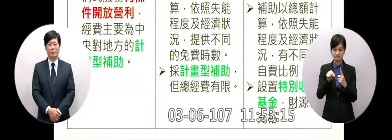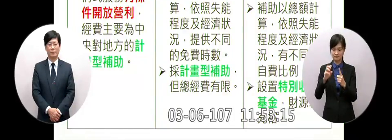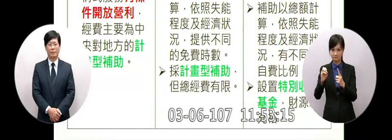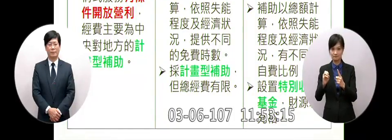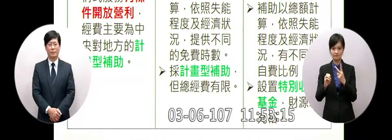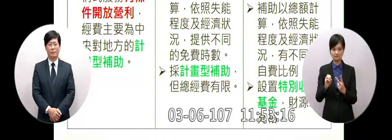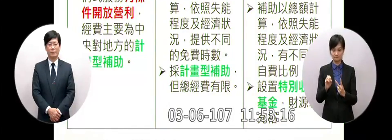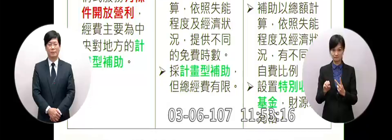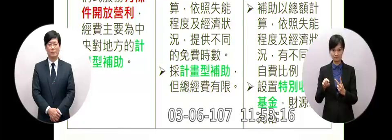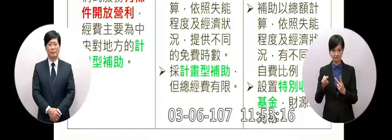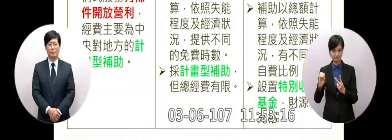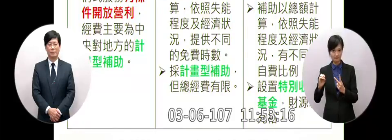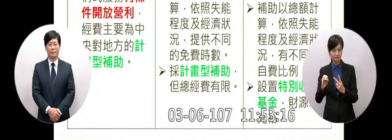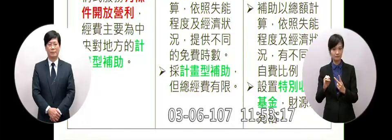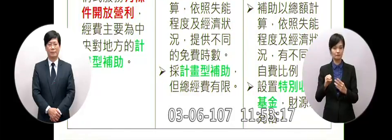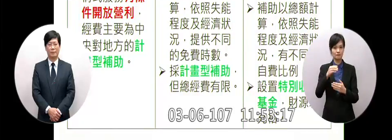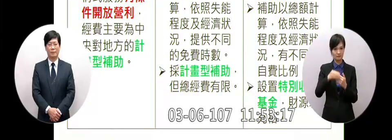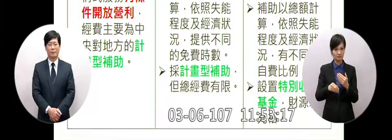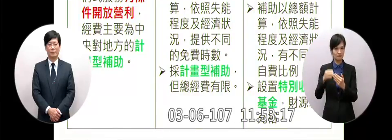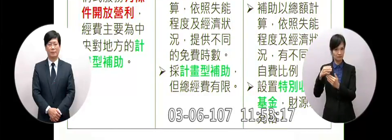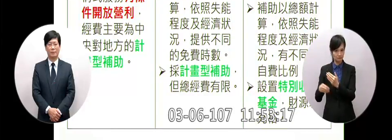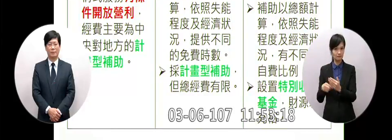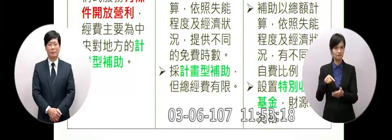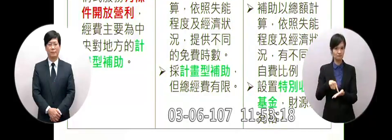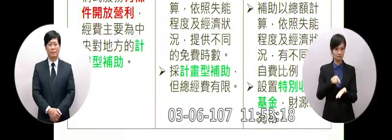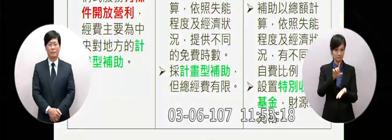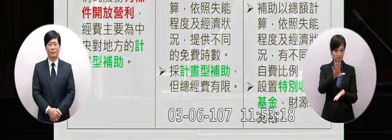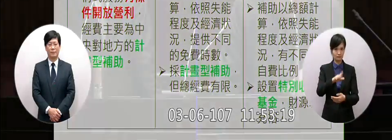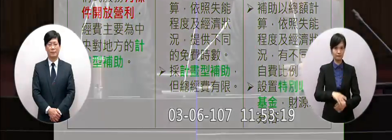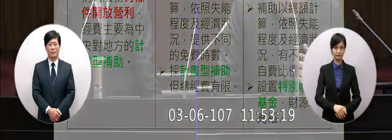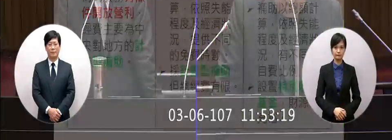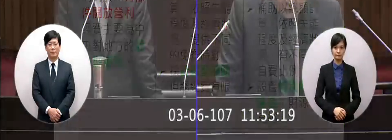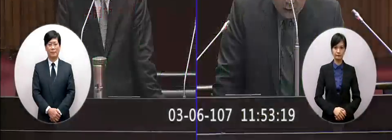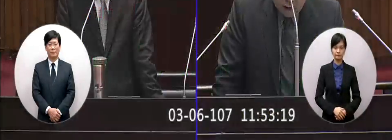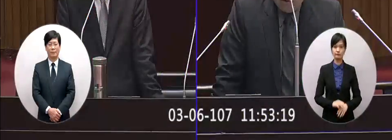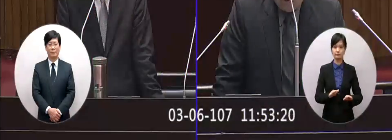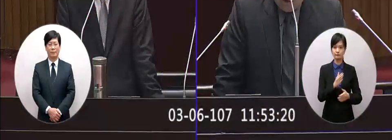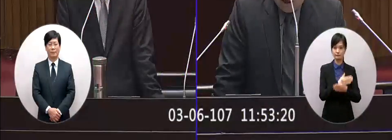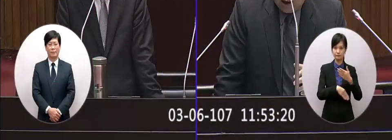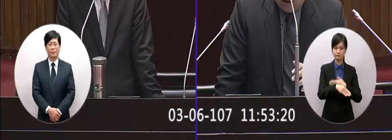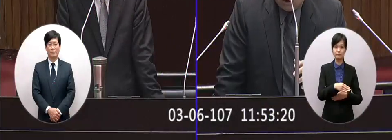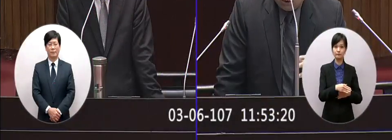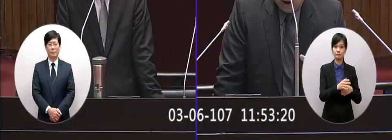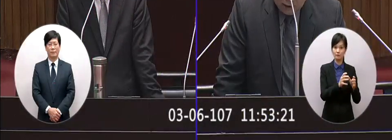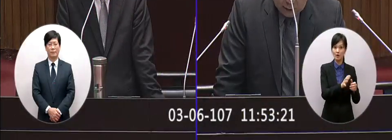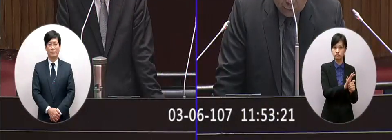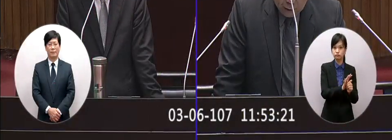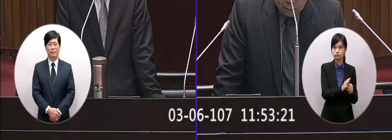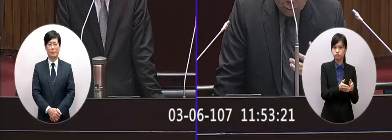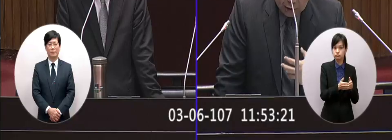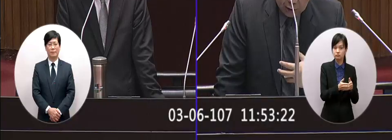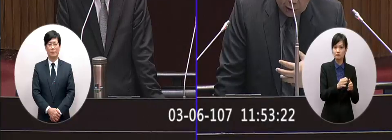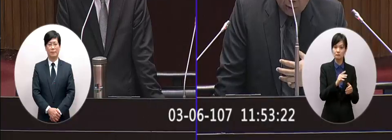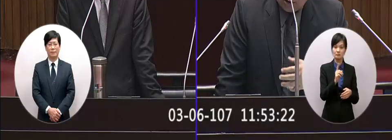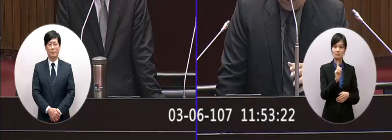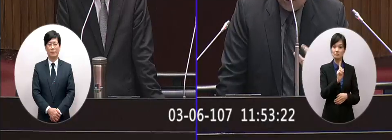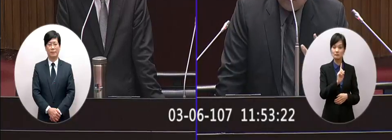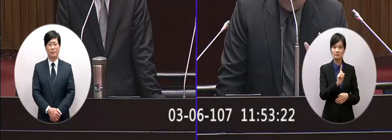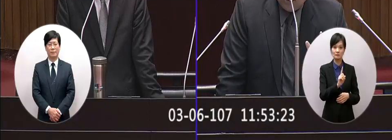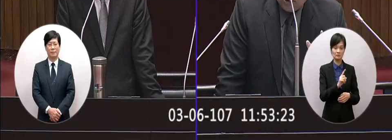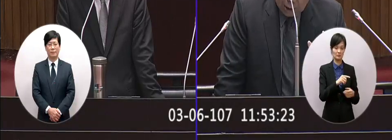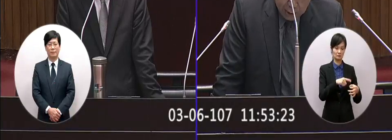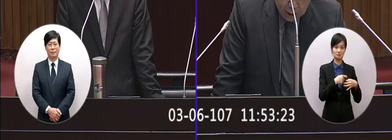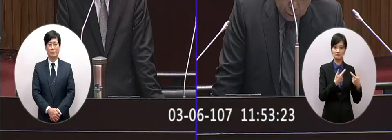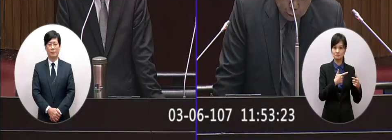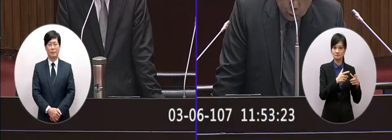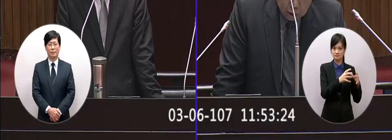关的演变。那在身心障碍的这个部分的话，限制是非盈利，那然后主要的经费目前的情况是地